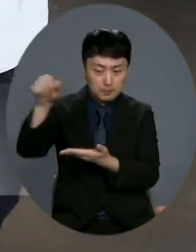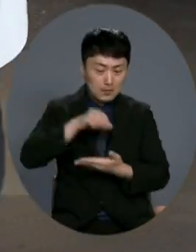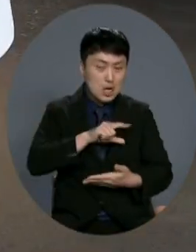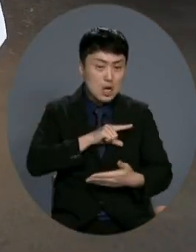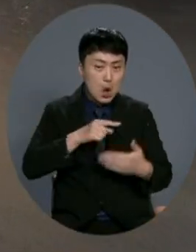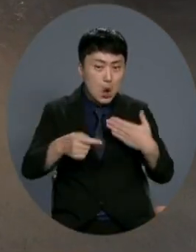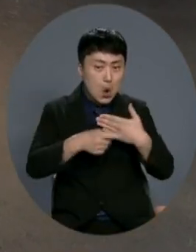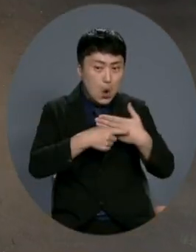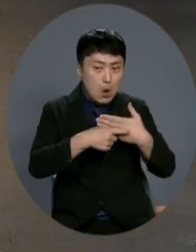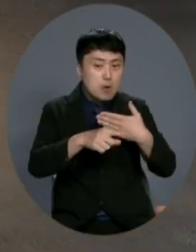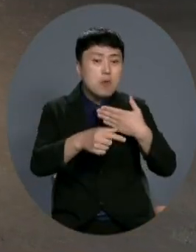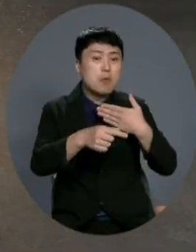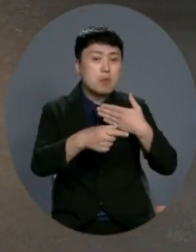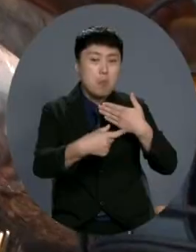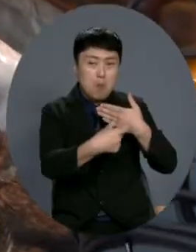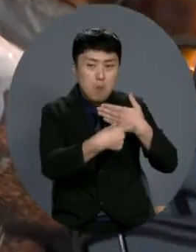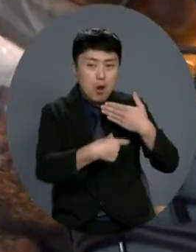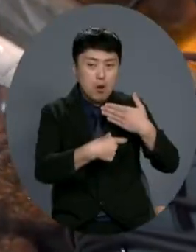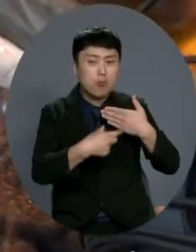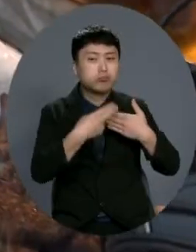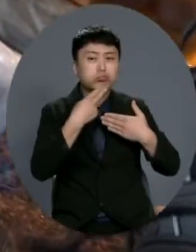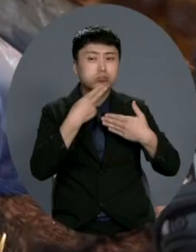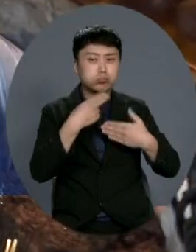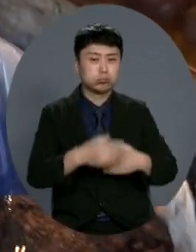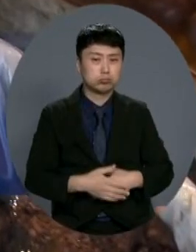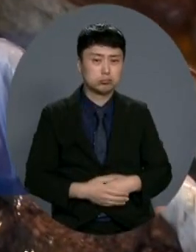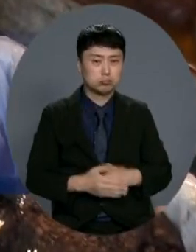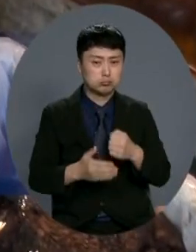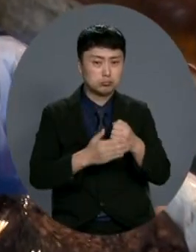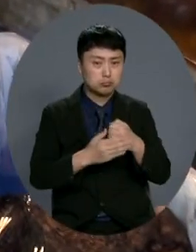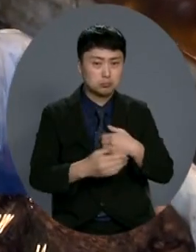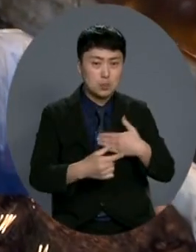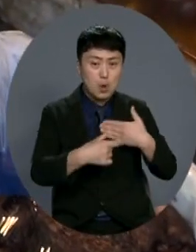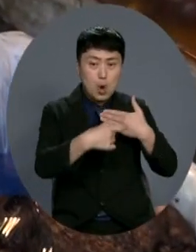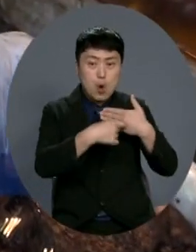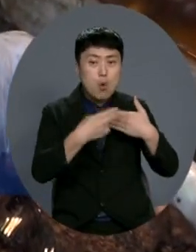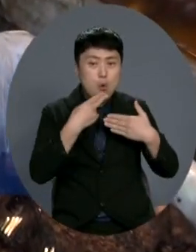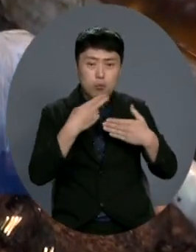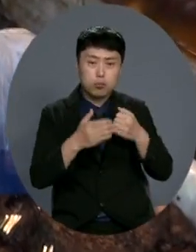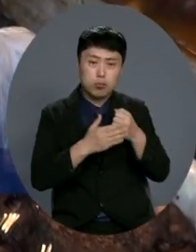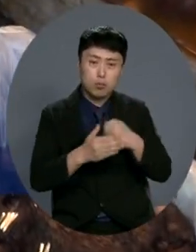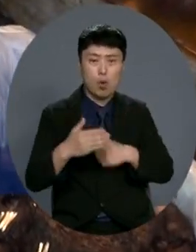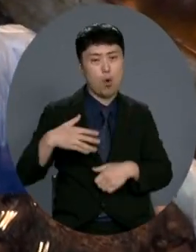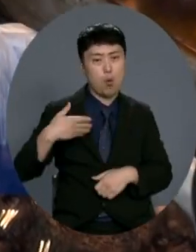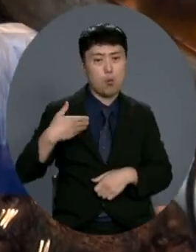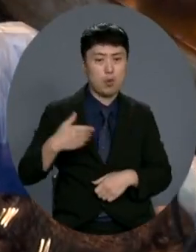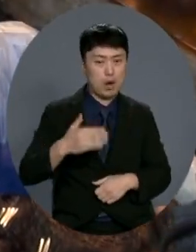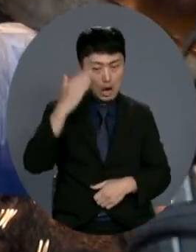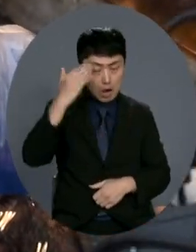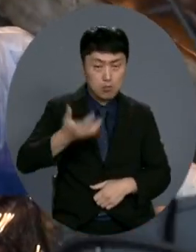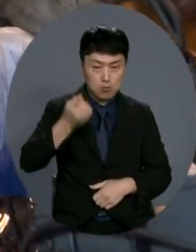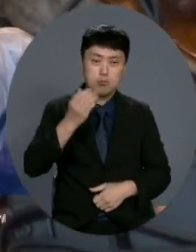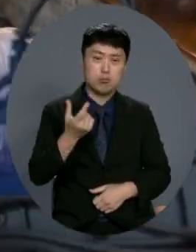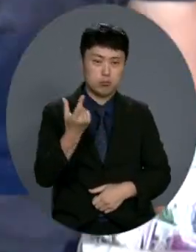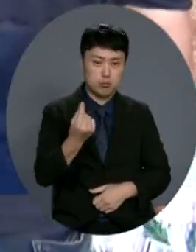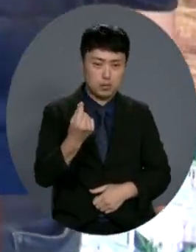아예 없습니다. 표시가 안 돼 있으니까 사장님도 지금 잘 못 치죠. 아니 맞아요, 이거는. 이것도 표시를 해야 되는데.